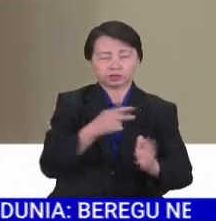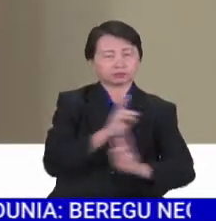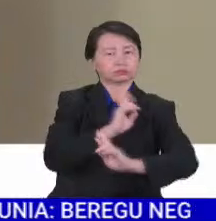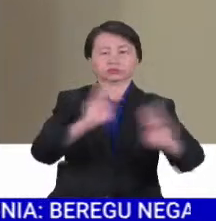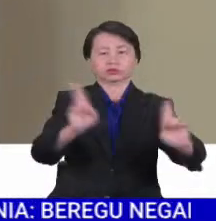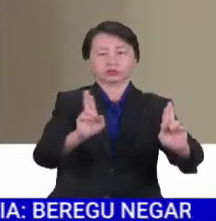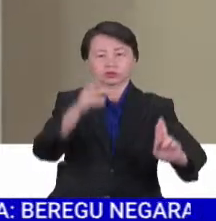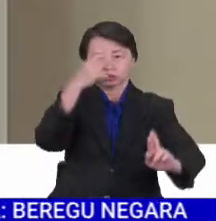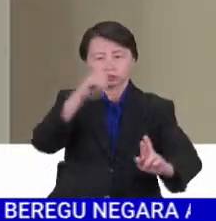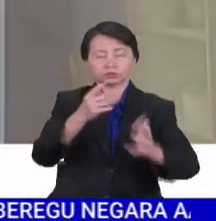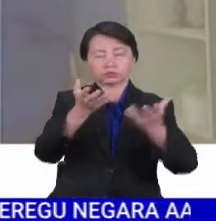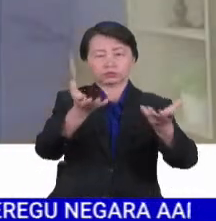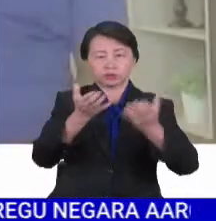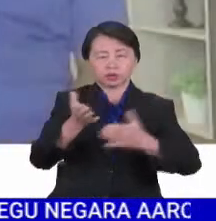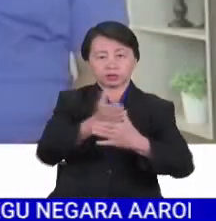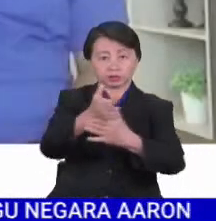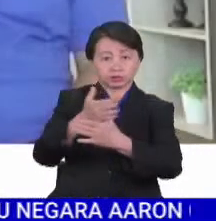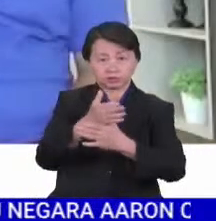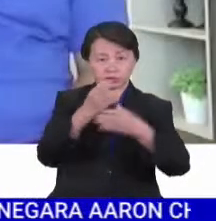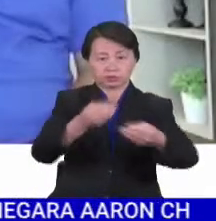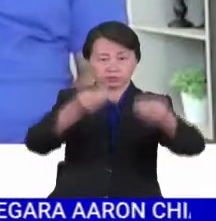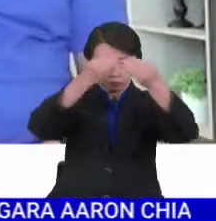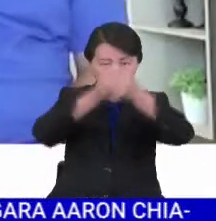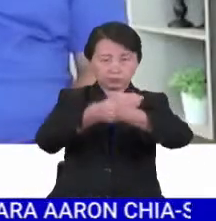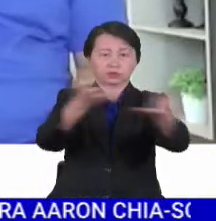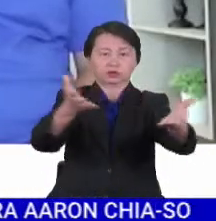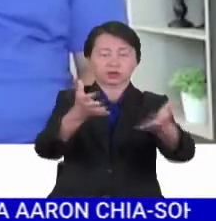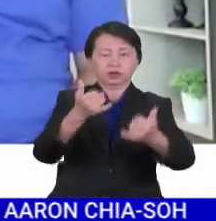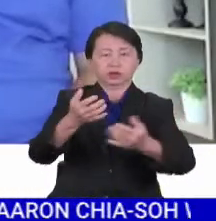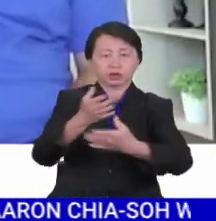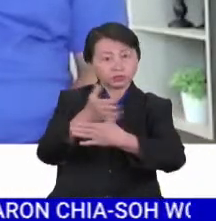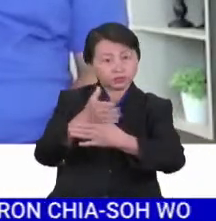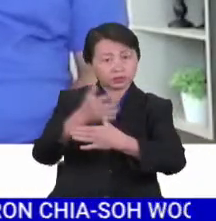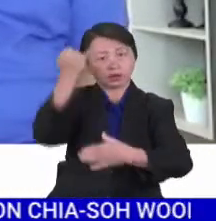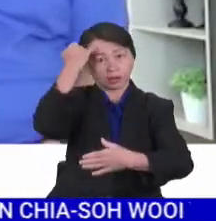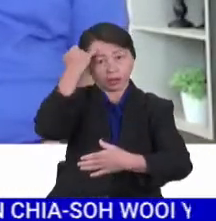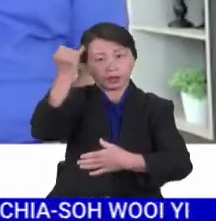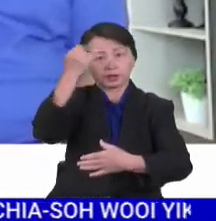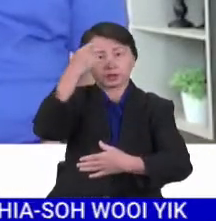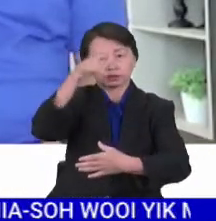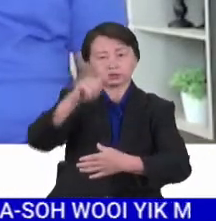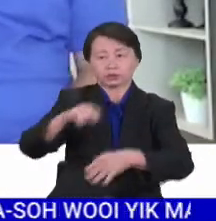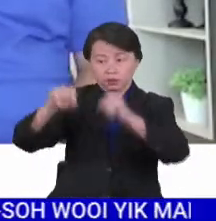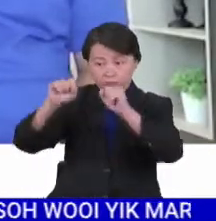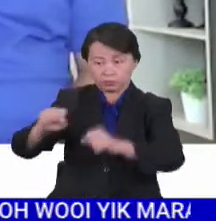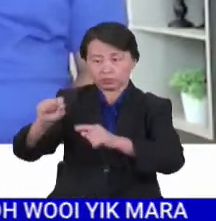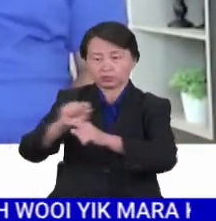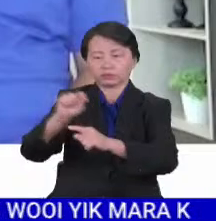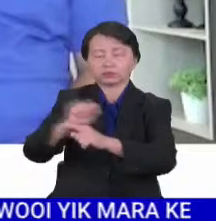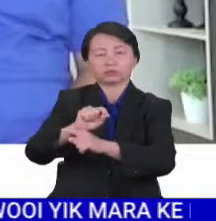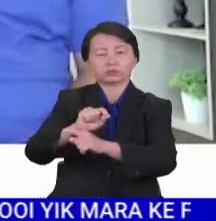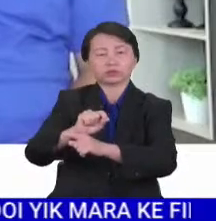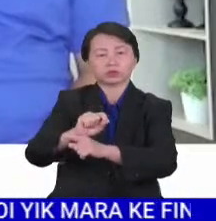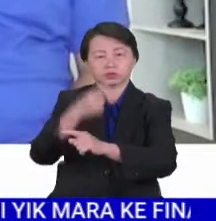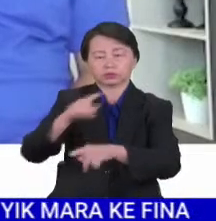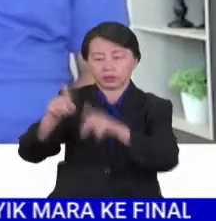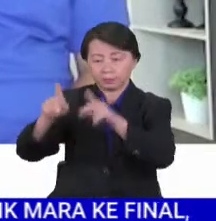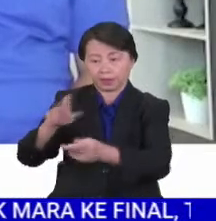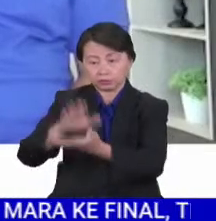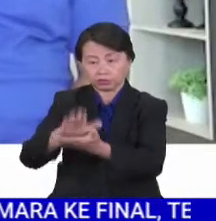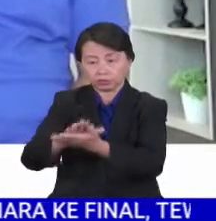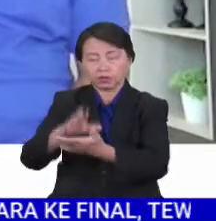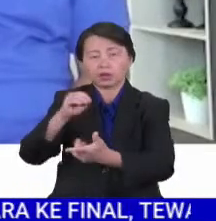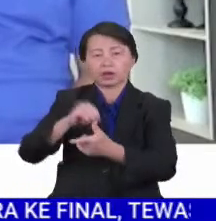bersedia untuk nak share informasi, nak share idea untuk yang boleh diguna pakai untuk pihak sekolah